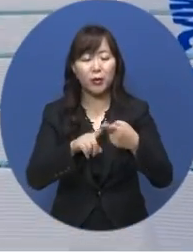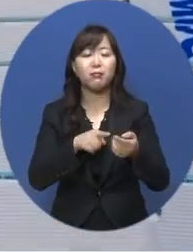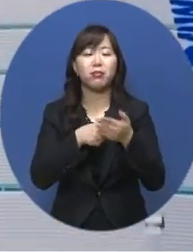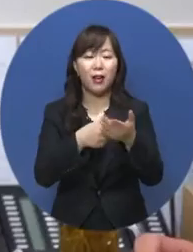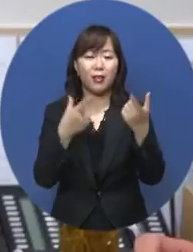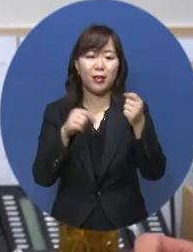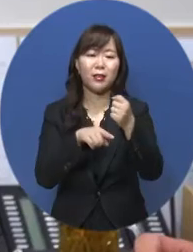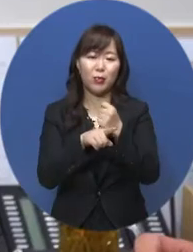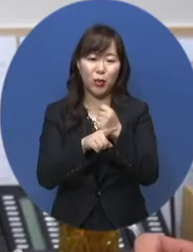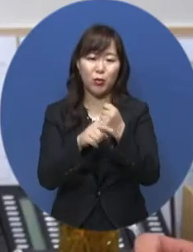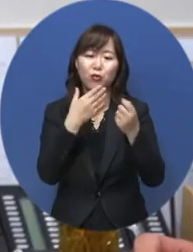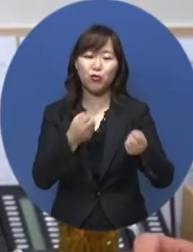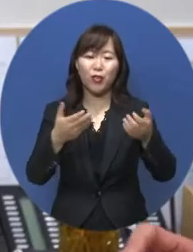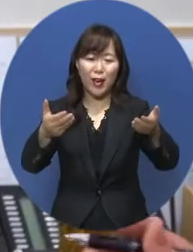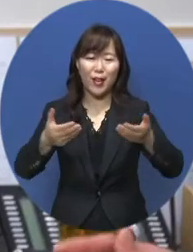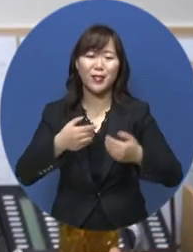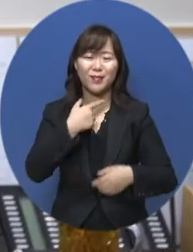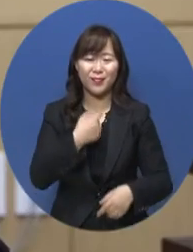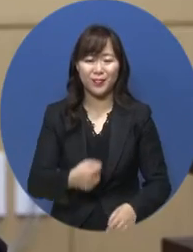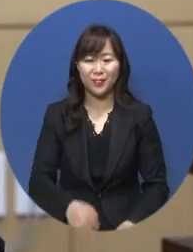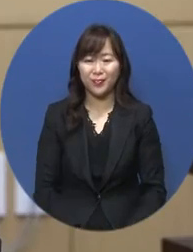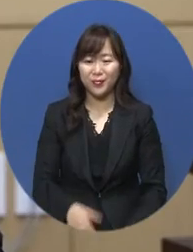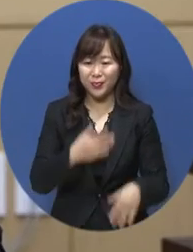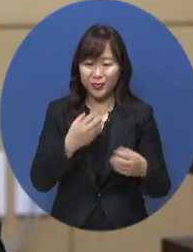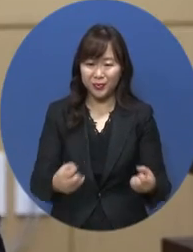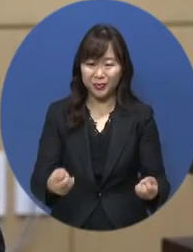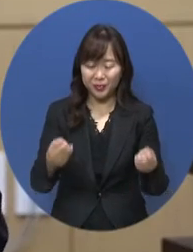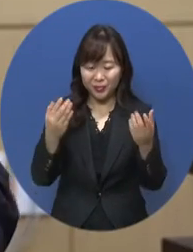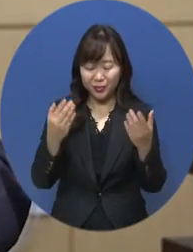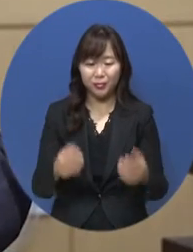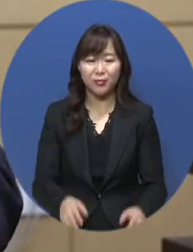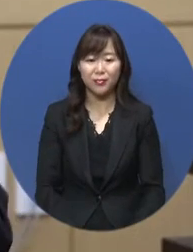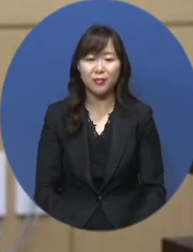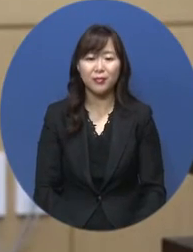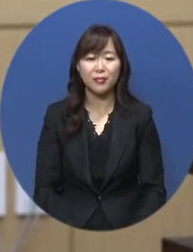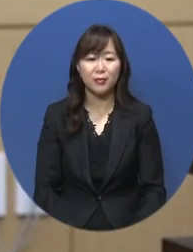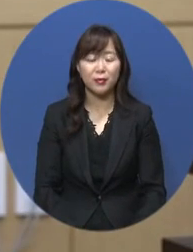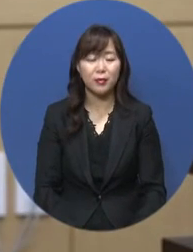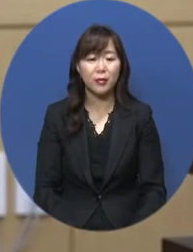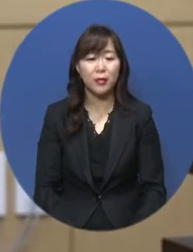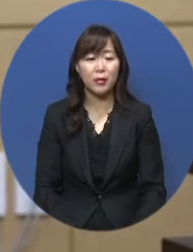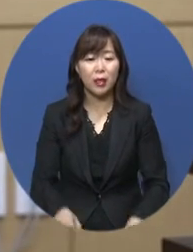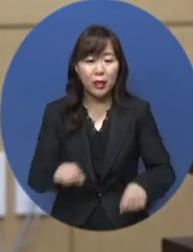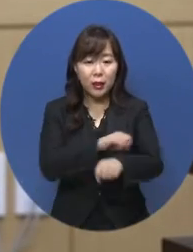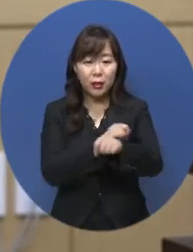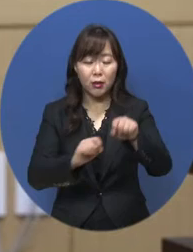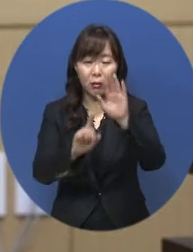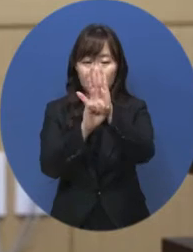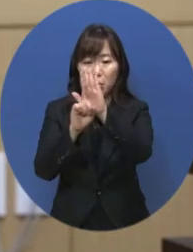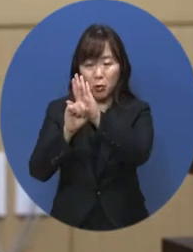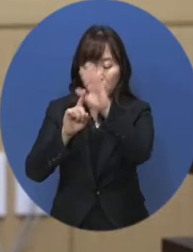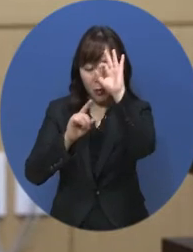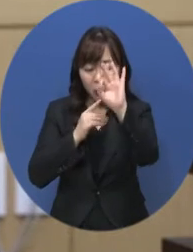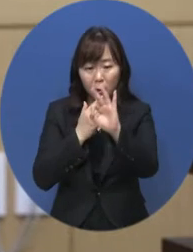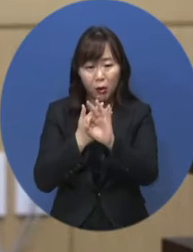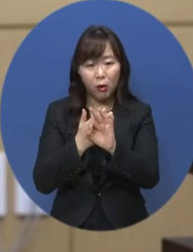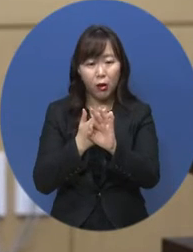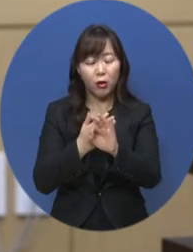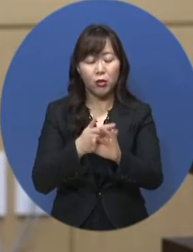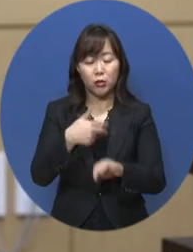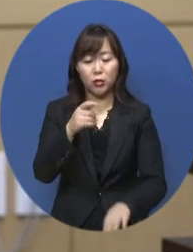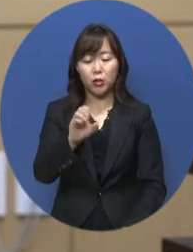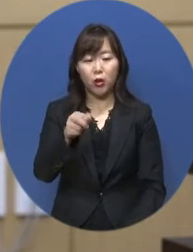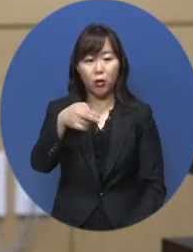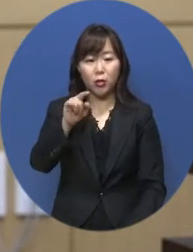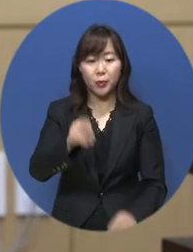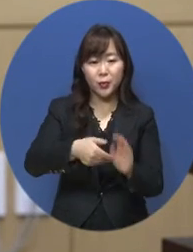의미에서 축하를 해주셨으면 좋겠습니다. 아, 예, 축하드립니다. 예. 그 특히 그 보도 자료들이나 이런 것들을 보니까 우리 정읍시가